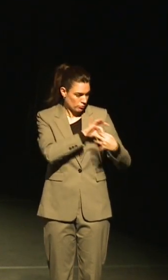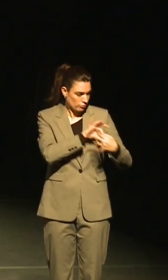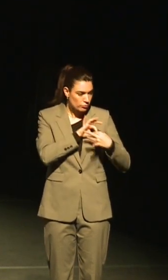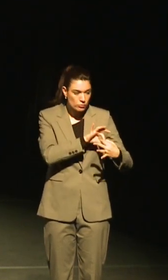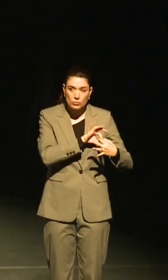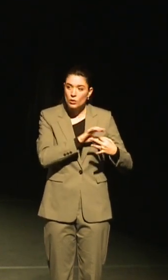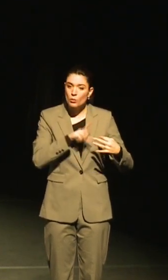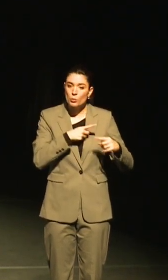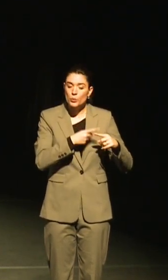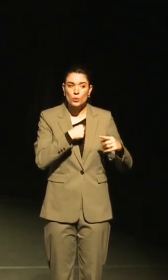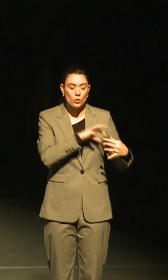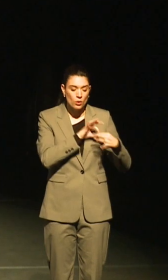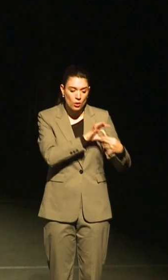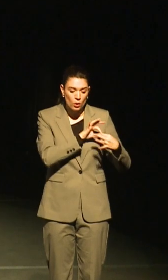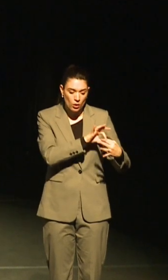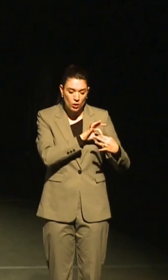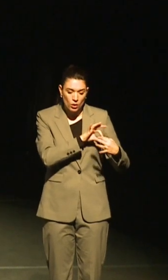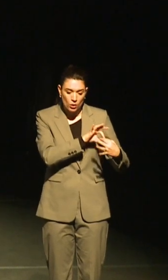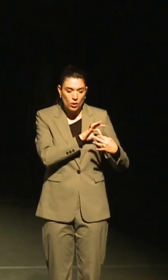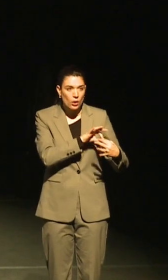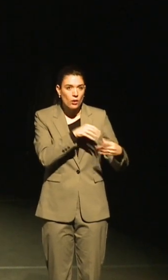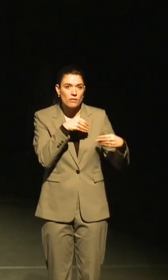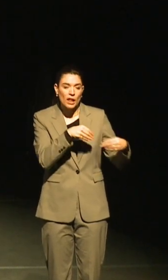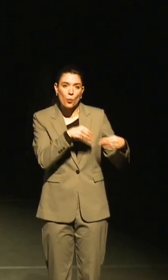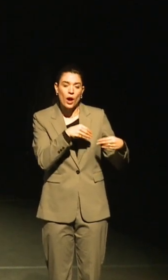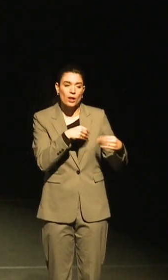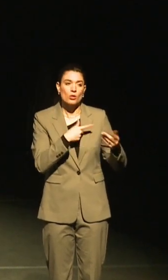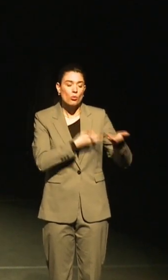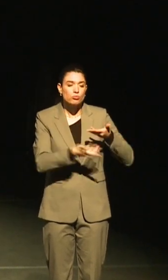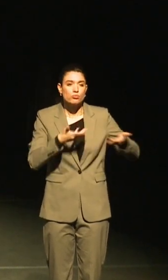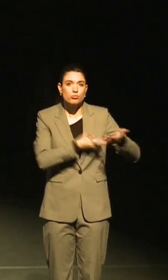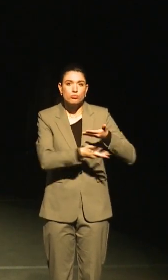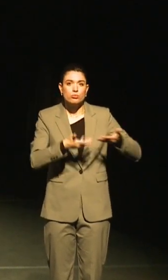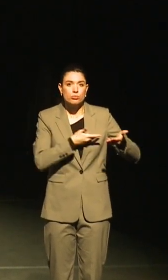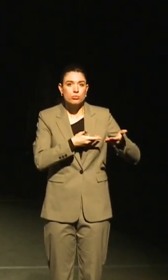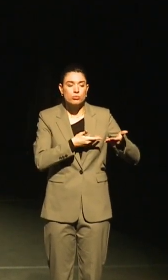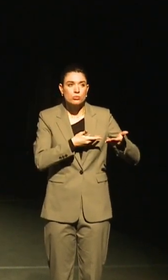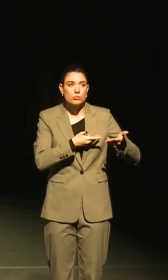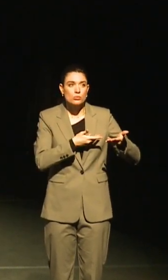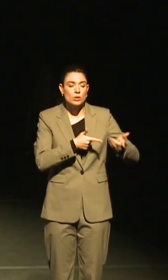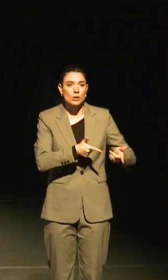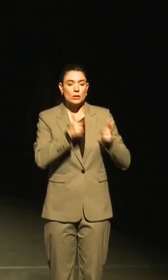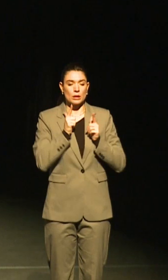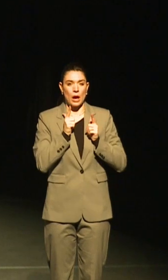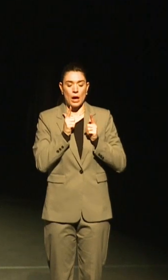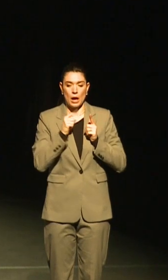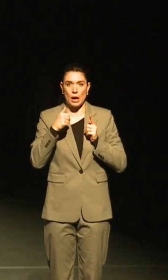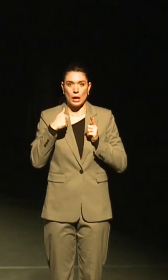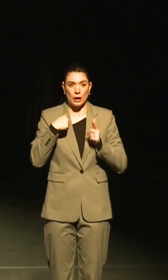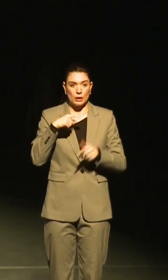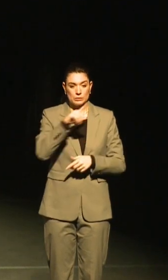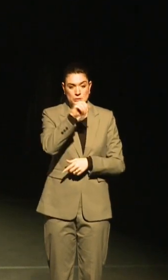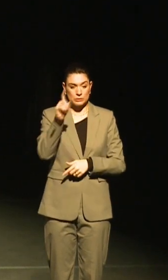dell'esterno ha fatto sì che io percepissi questo punto interrogativo